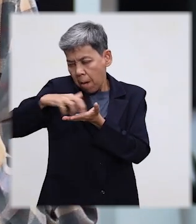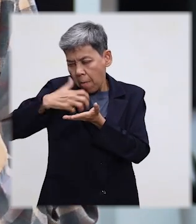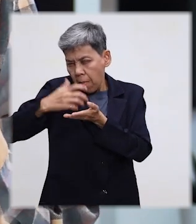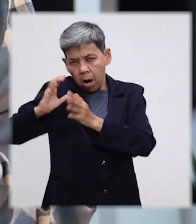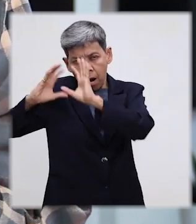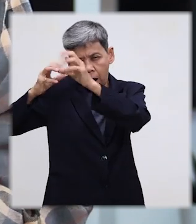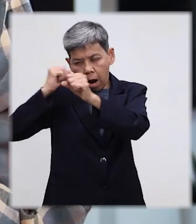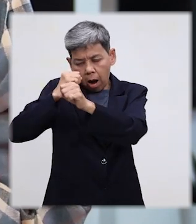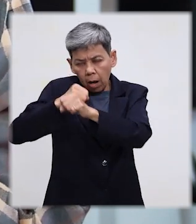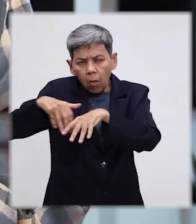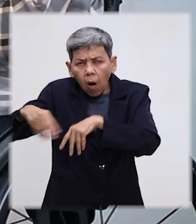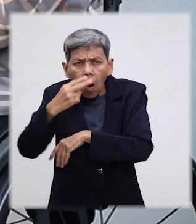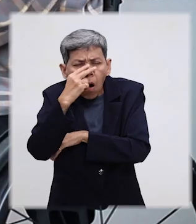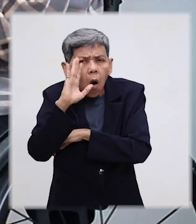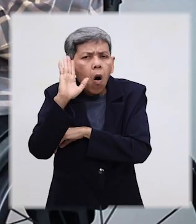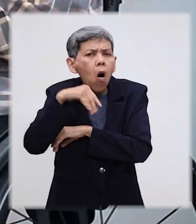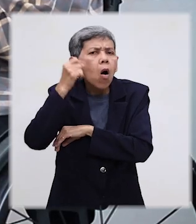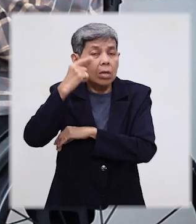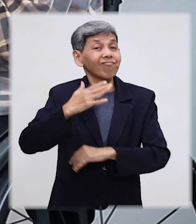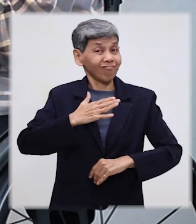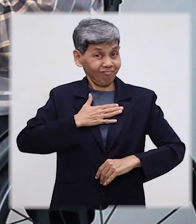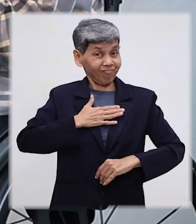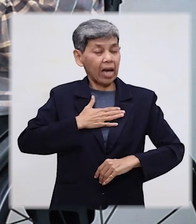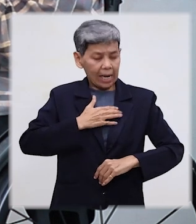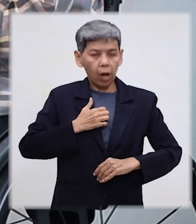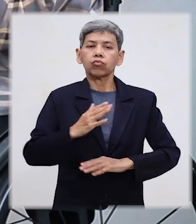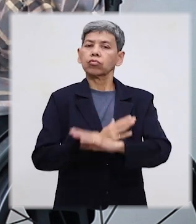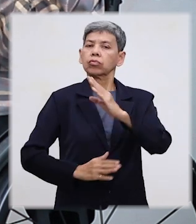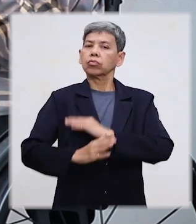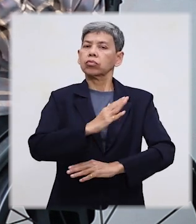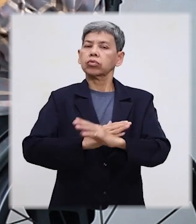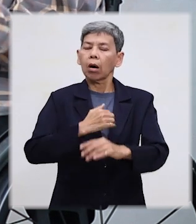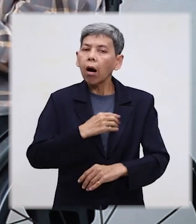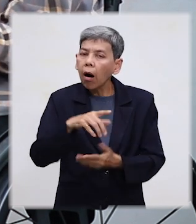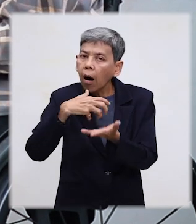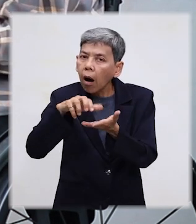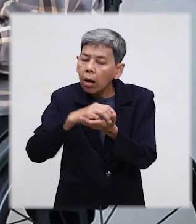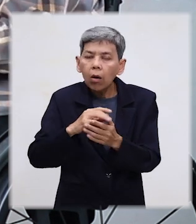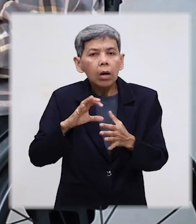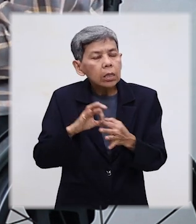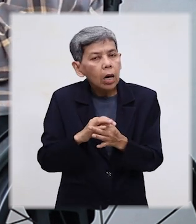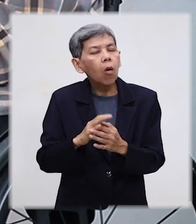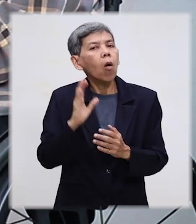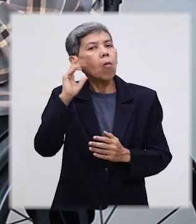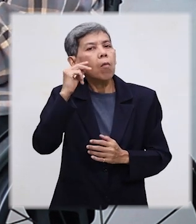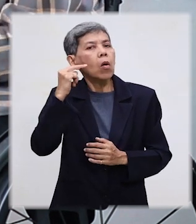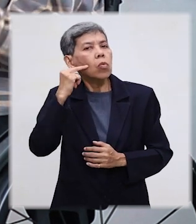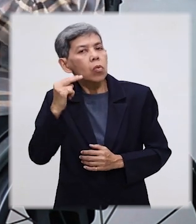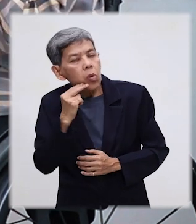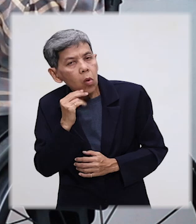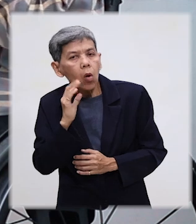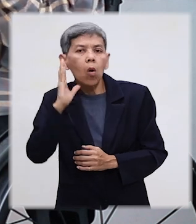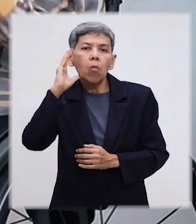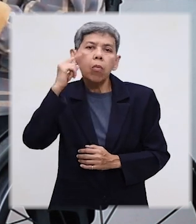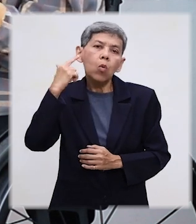างอุ๋ยเนี่ยคืออุ๋ยก็คนพิการแต่พอคุณตั้มพูดเรื่องโคด้าอุ๋ยยังไม่เข้าใจเลยยังไม่รู้เลยอะไรเงี้ยเพราะฉะนั้นก็ท